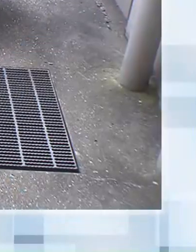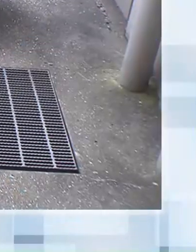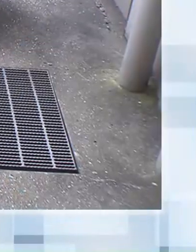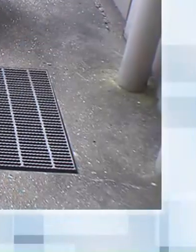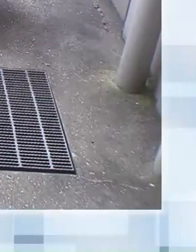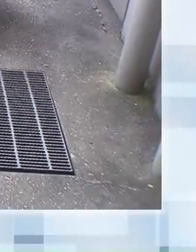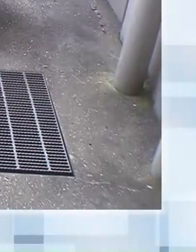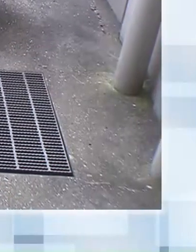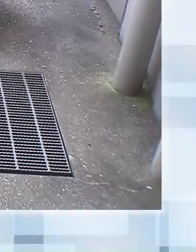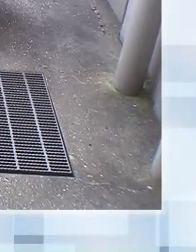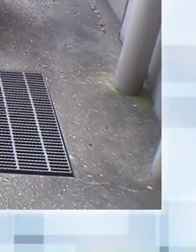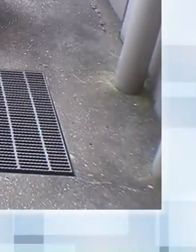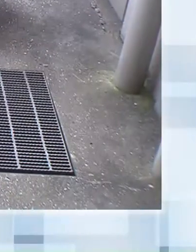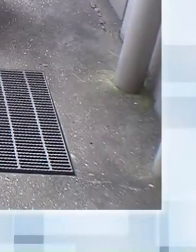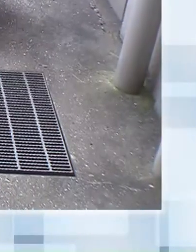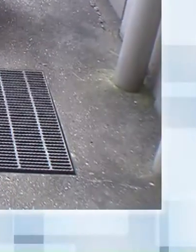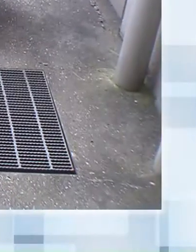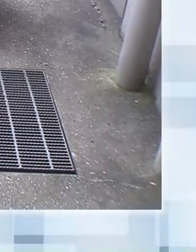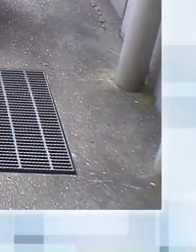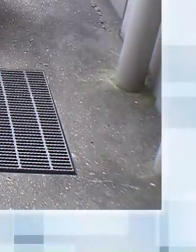救急車の到着を待ちます。